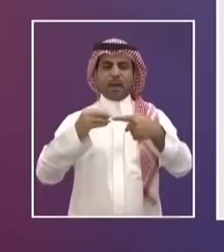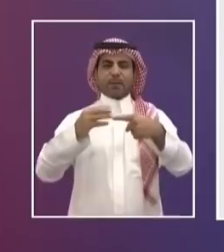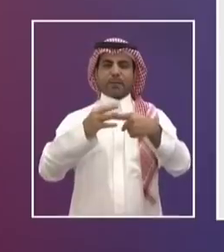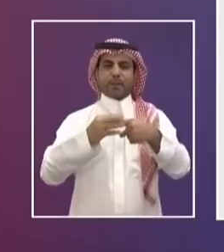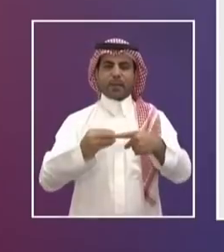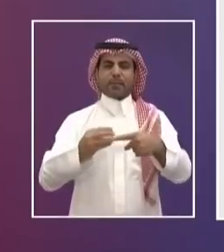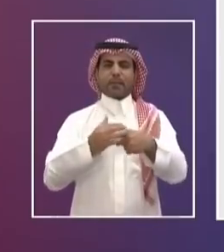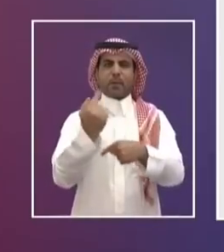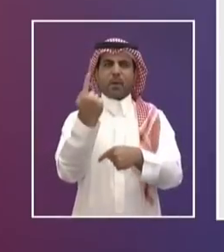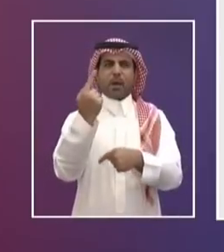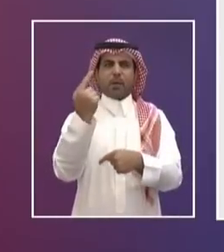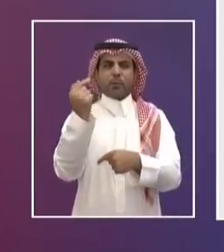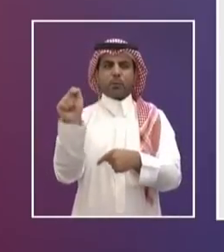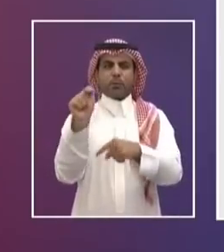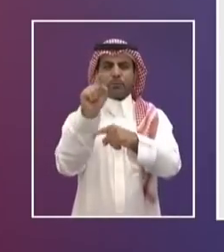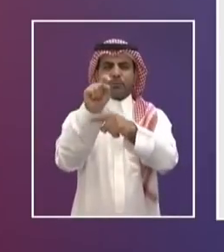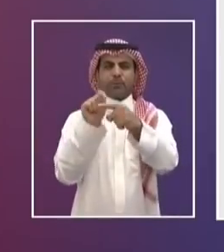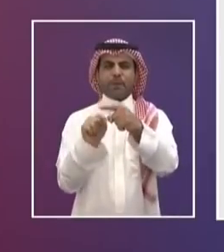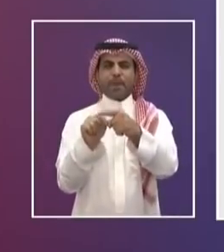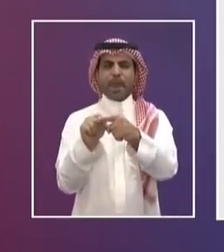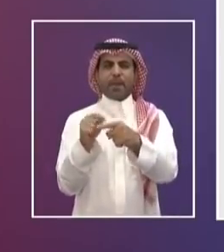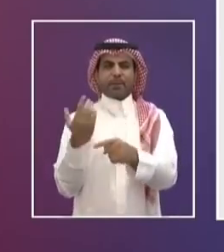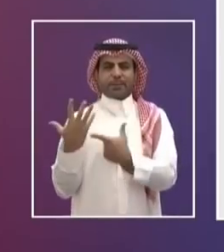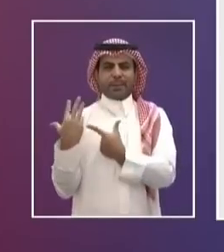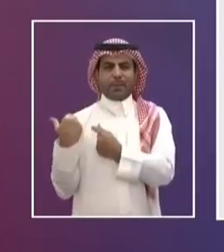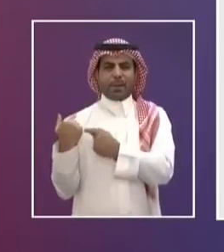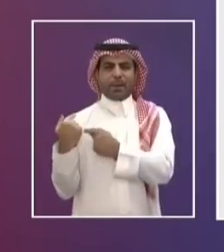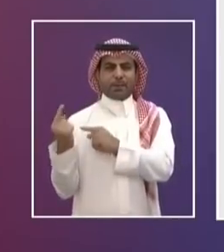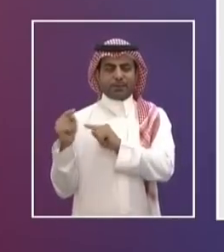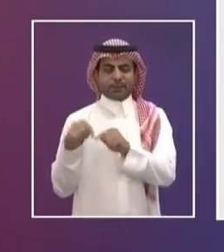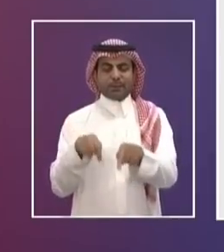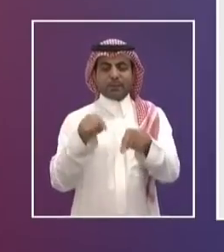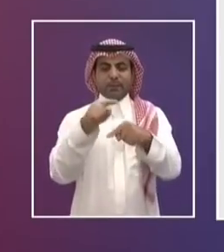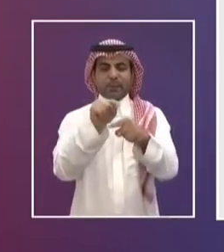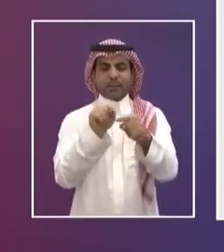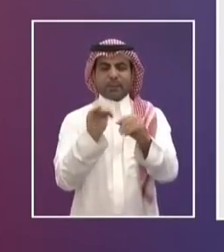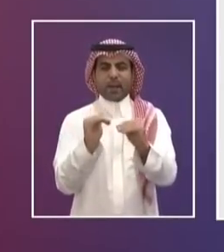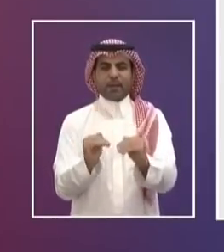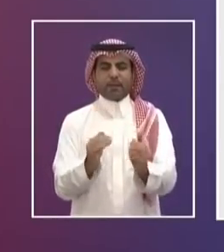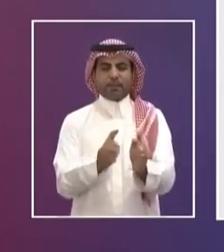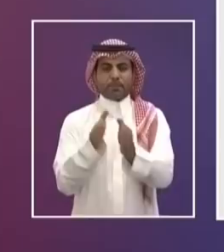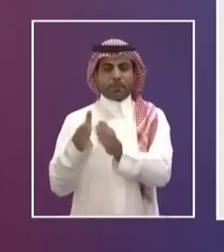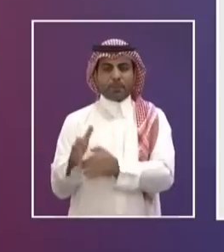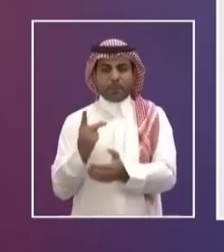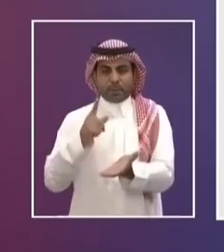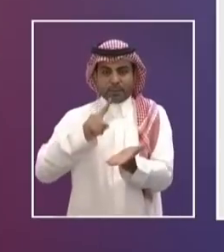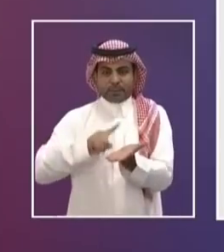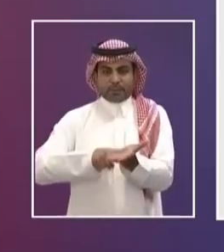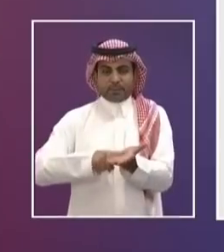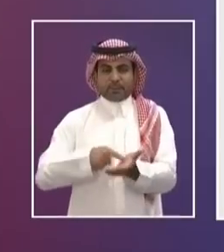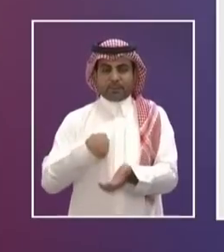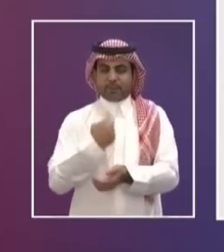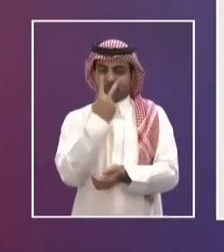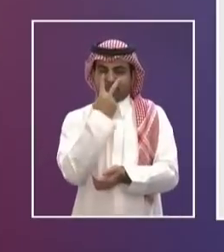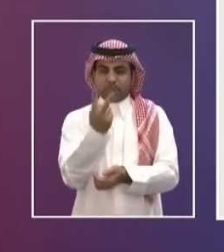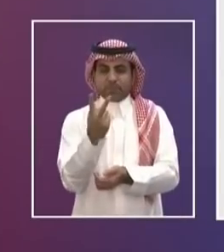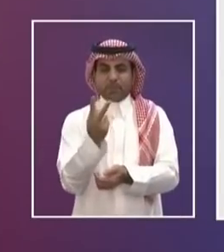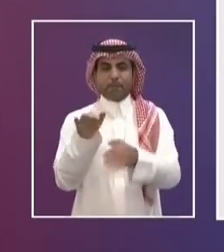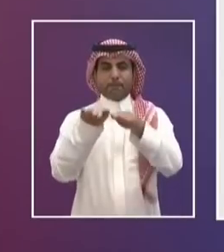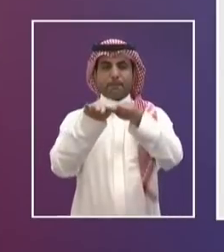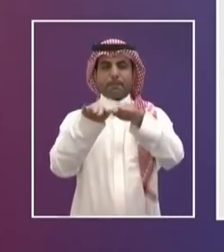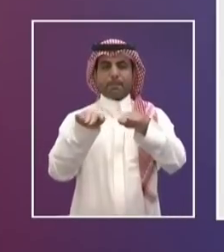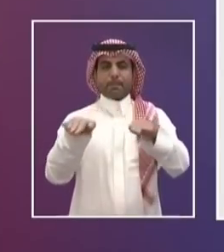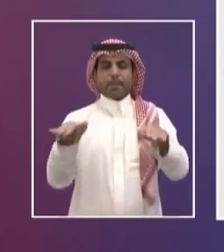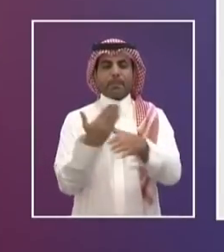بمستوى 1.5% خلال السبع أيام الأخيرة. وكذلك الحالات المؤكدة نلاحظ بأن هنالك استقرار في